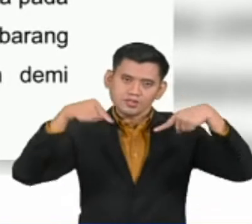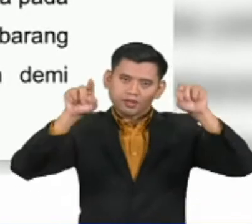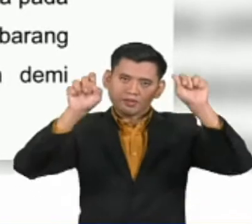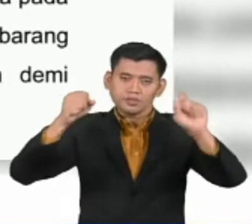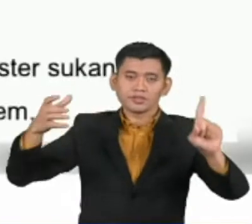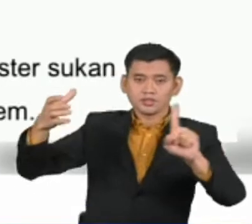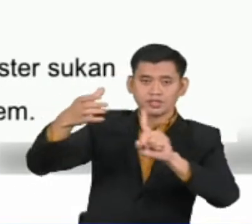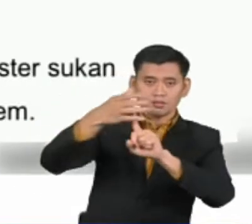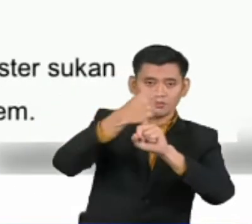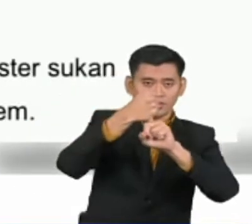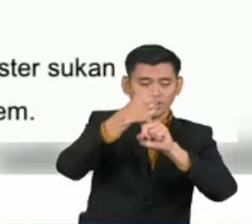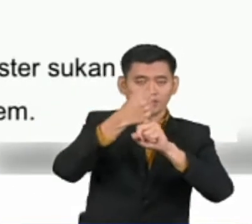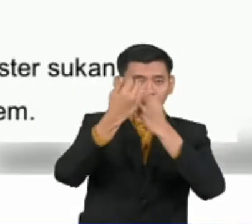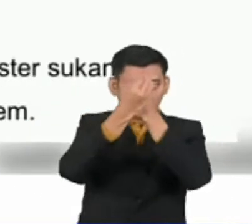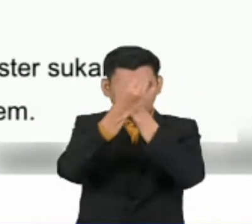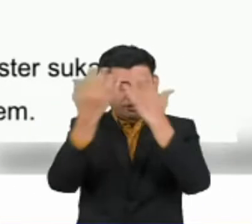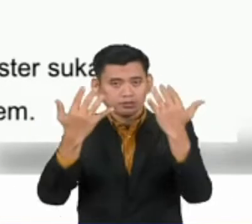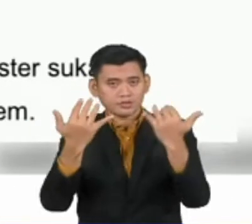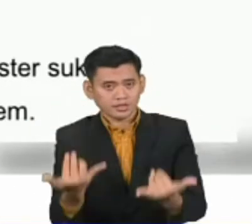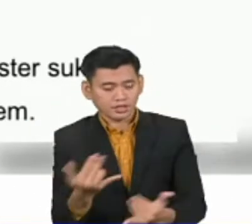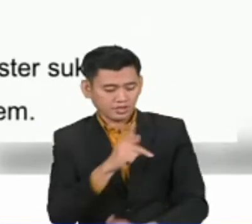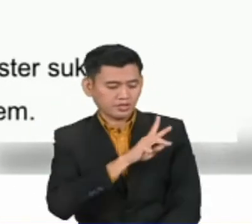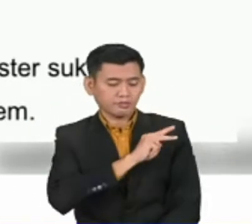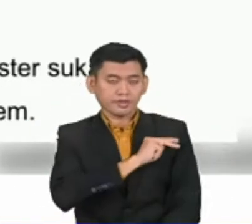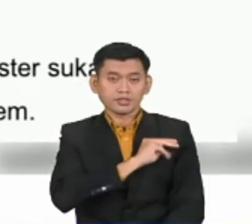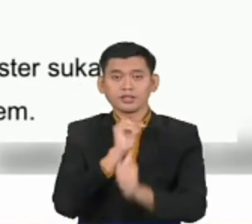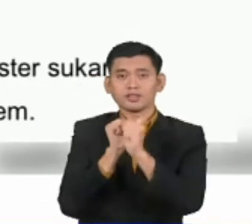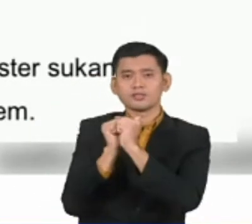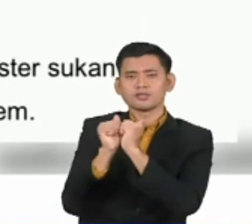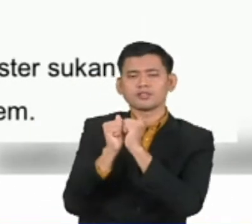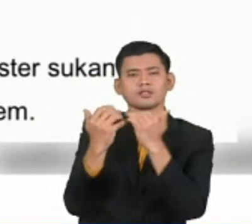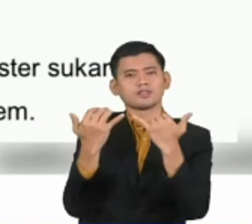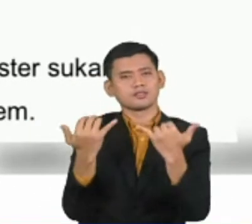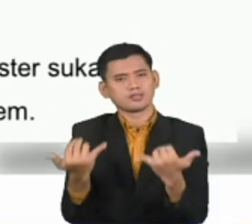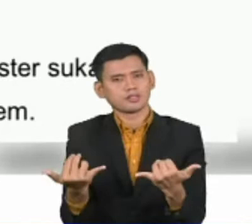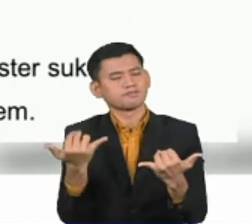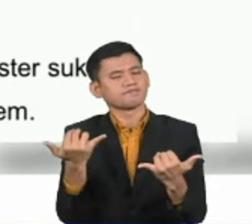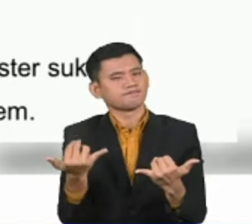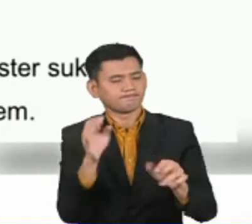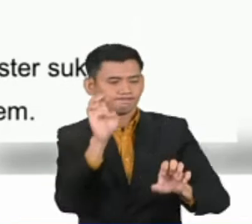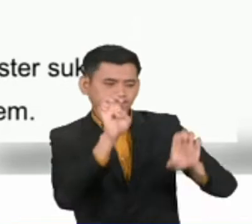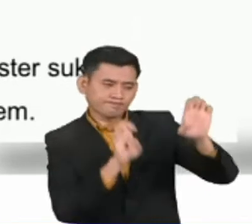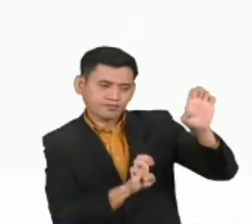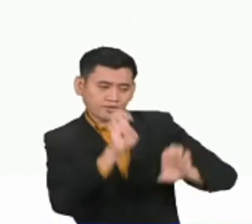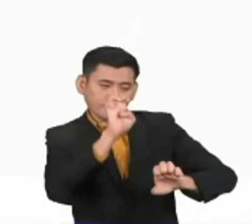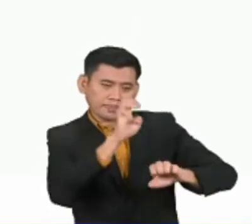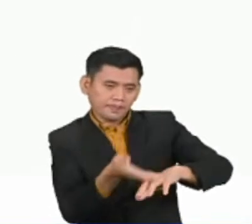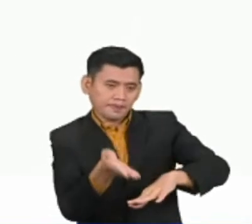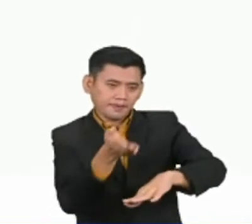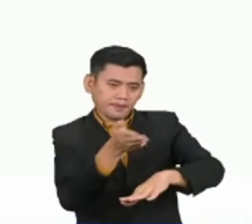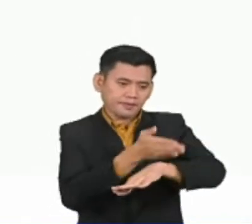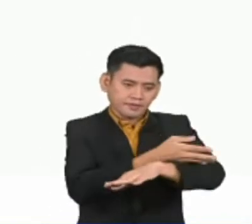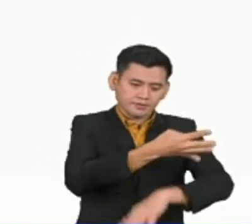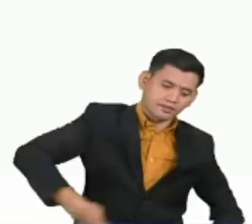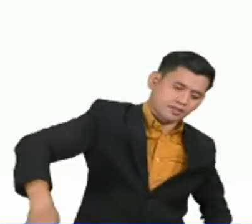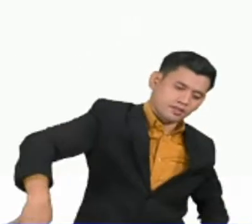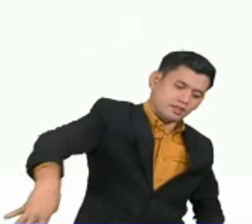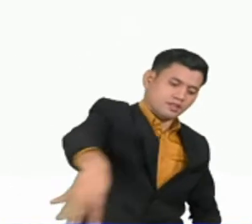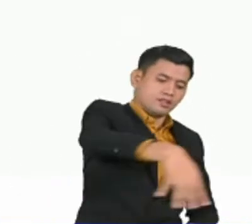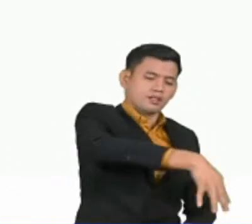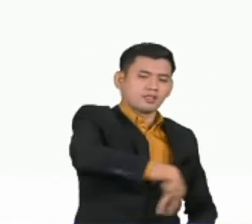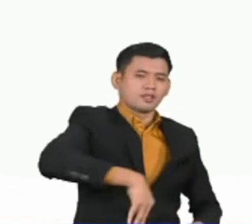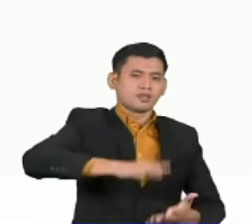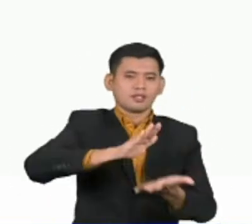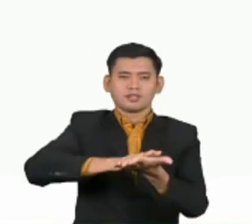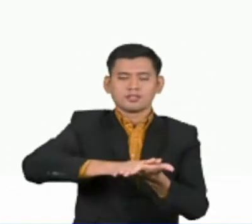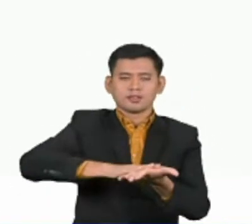beliau turut memaklumkan ketika ini Kementerian Belia dan Sukan sedang mempertimbangkan untuk menaik taraf trek balapan Sekolah Menengah Kebangsaan